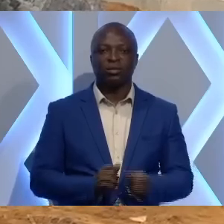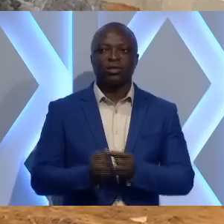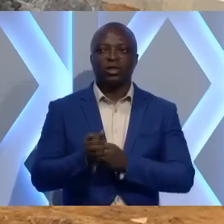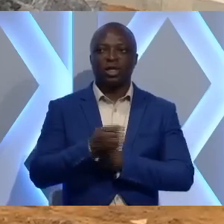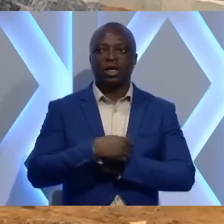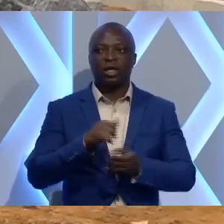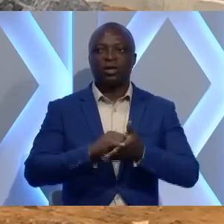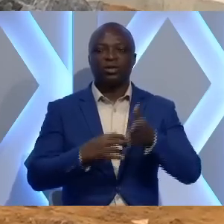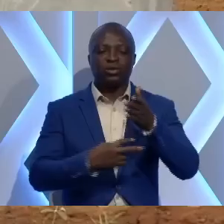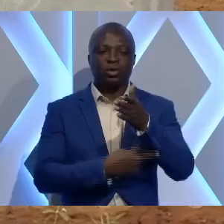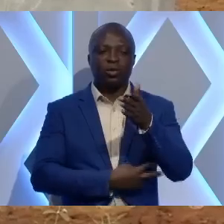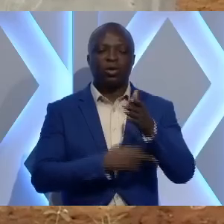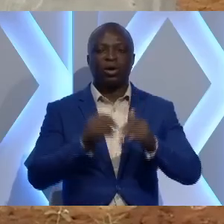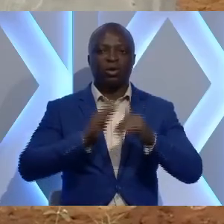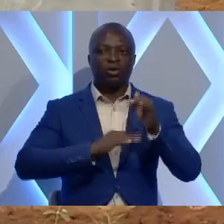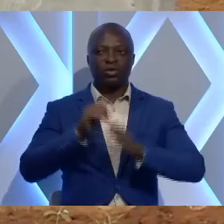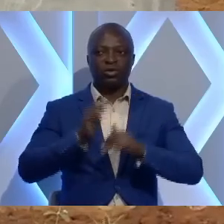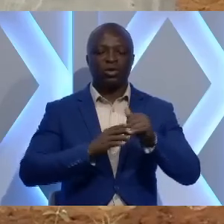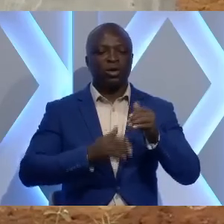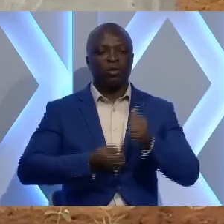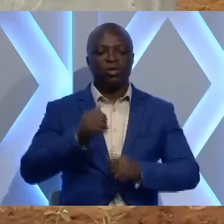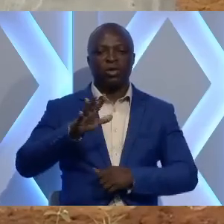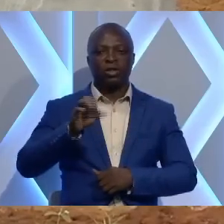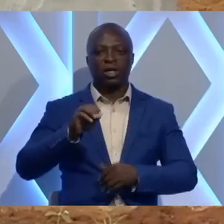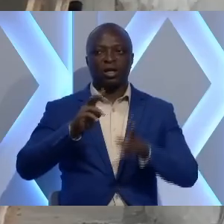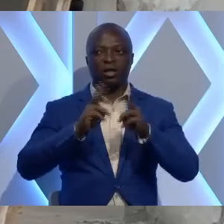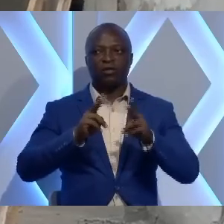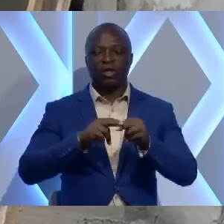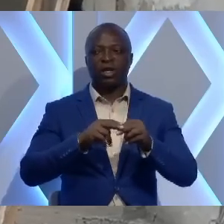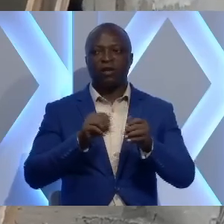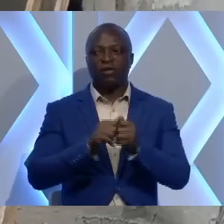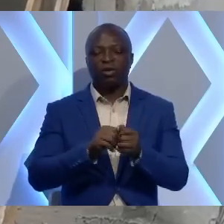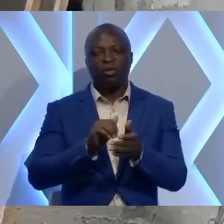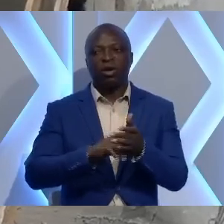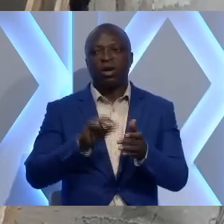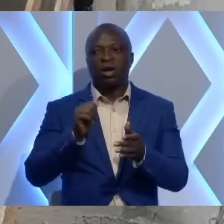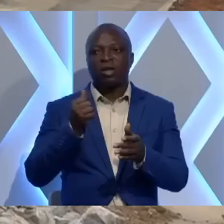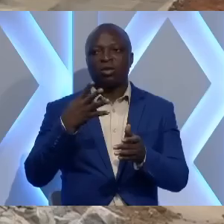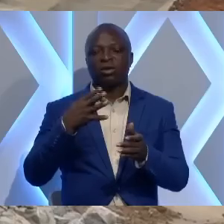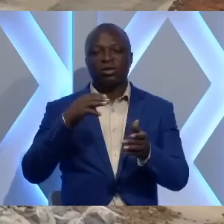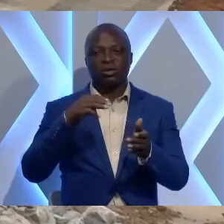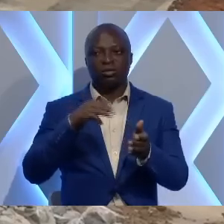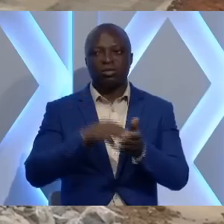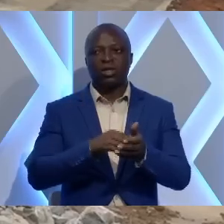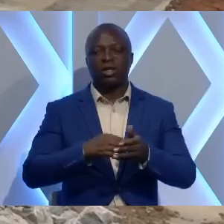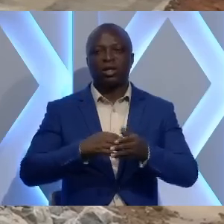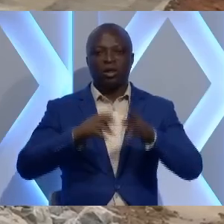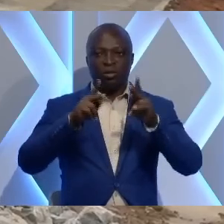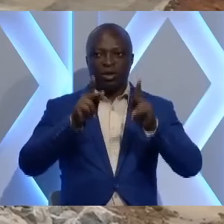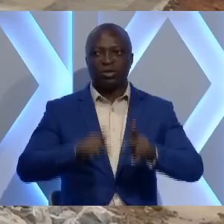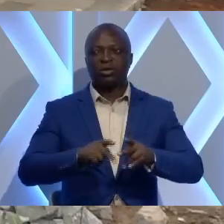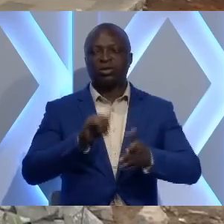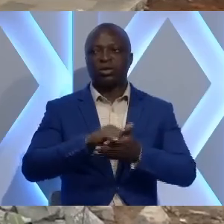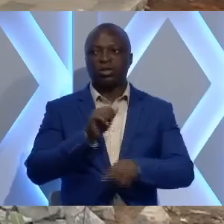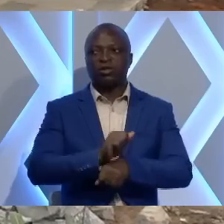Derrière ce pont en construction, plus de 50 villages avec au moins 14 000 habitants. L'ouvrage leur sera